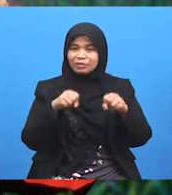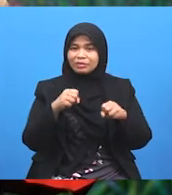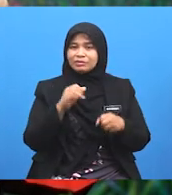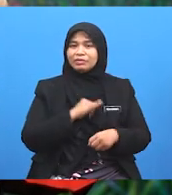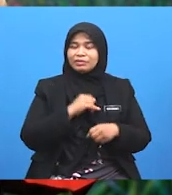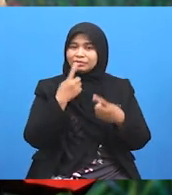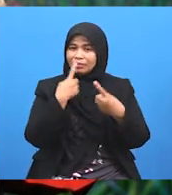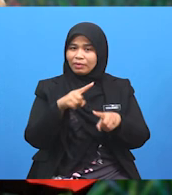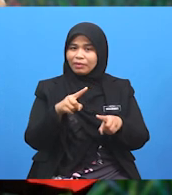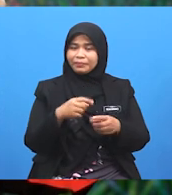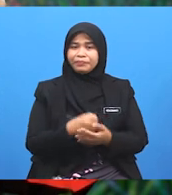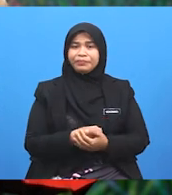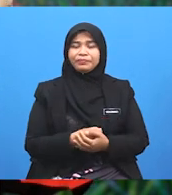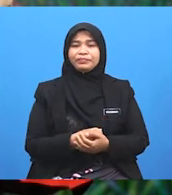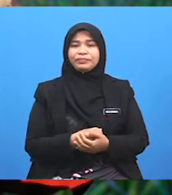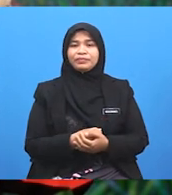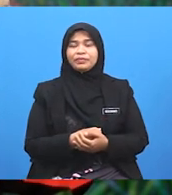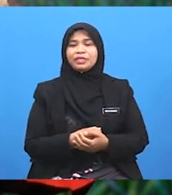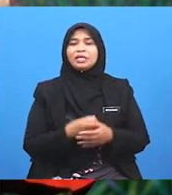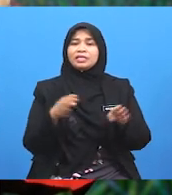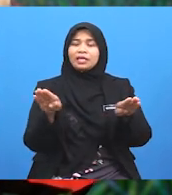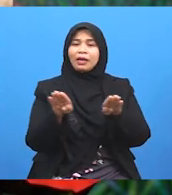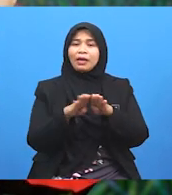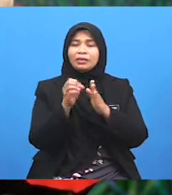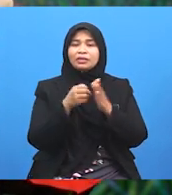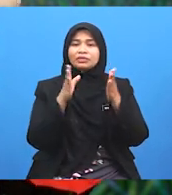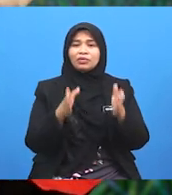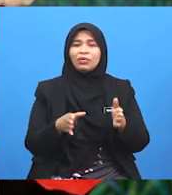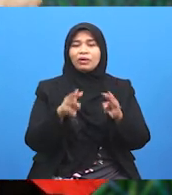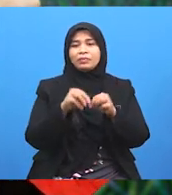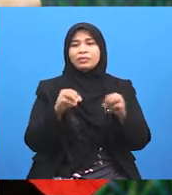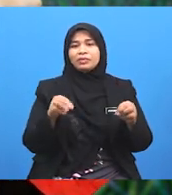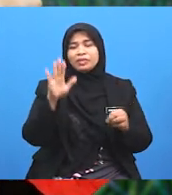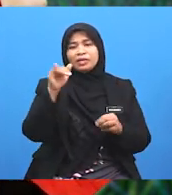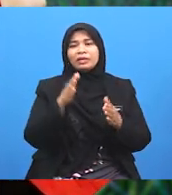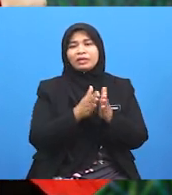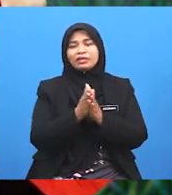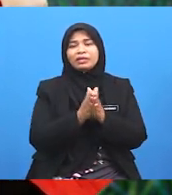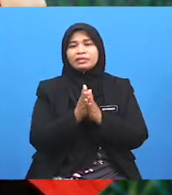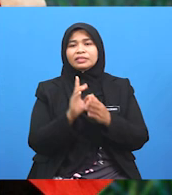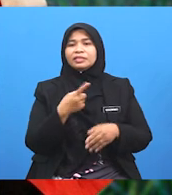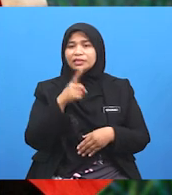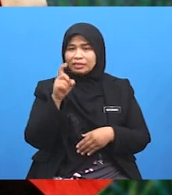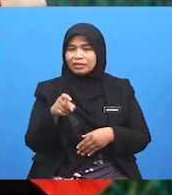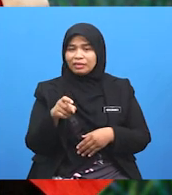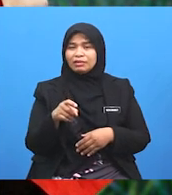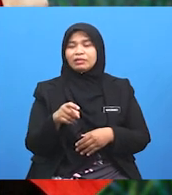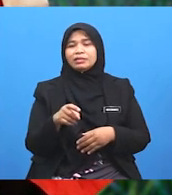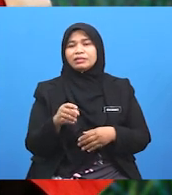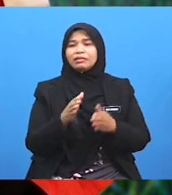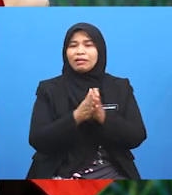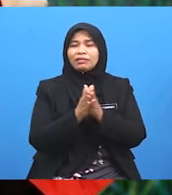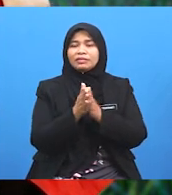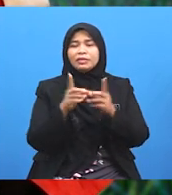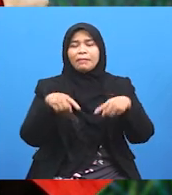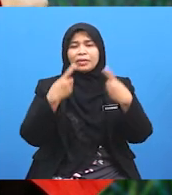jawab? Boleh, Mira. Sebagai seorang murid yang rajin, kita hendaklah rajin